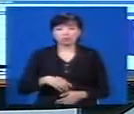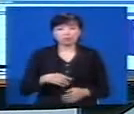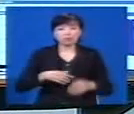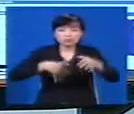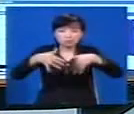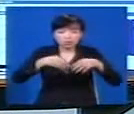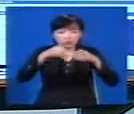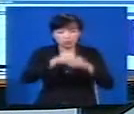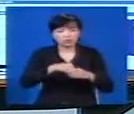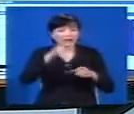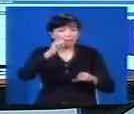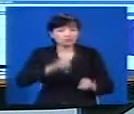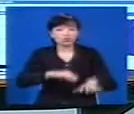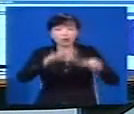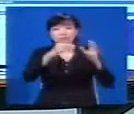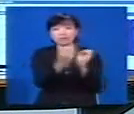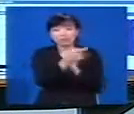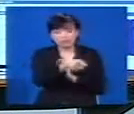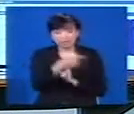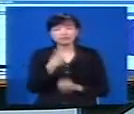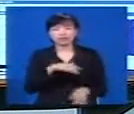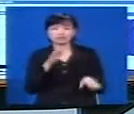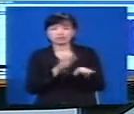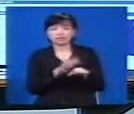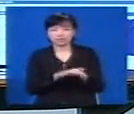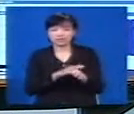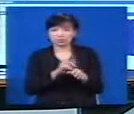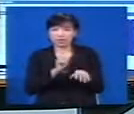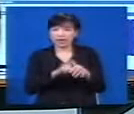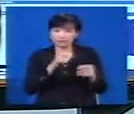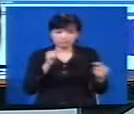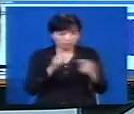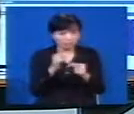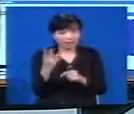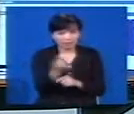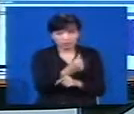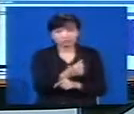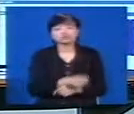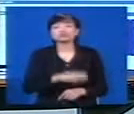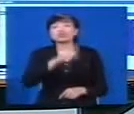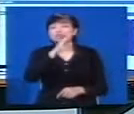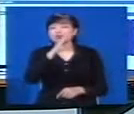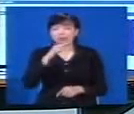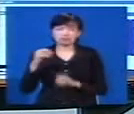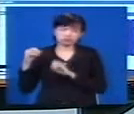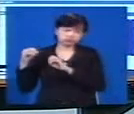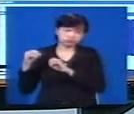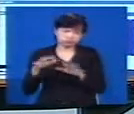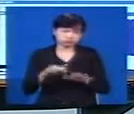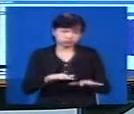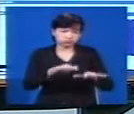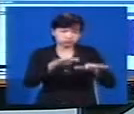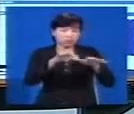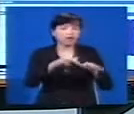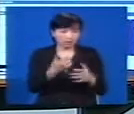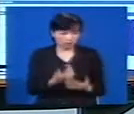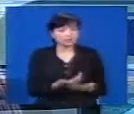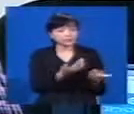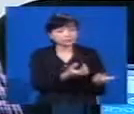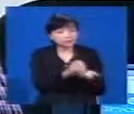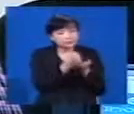จะได้รับการแจ้งเตือนที่ทันเวลาอย่างที่3ถ้าภัยมาท่านจะได้รับการดูแลอพยพไปอยู่ในจุดพักพิงที่ปลอด